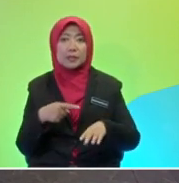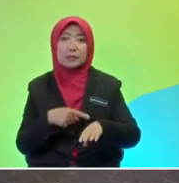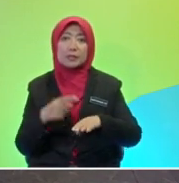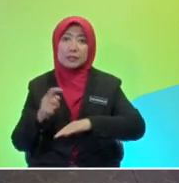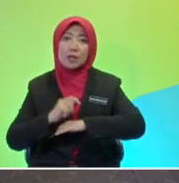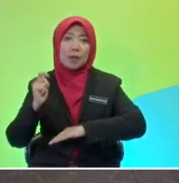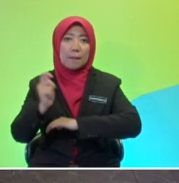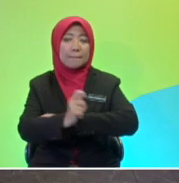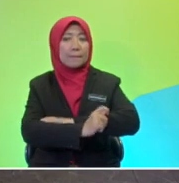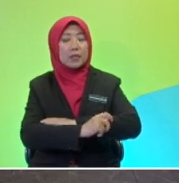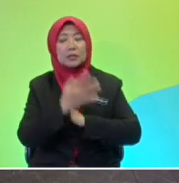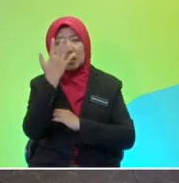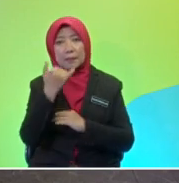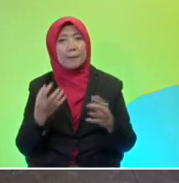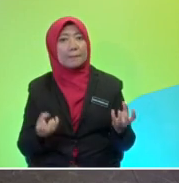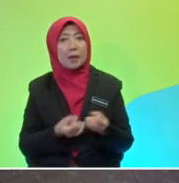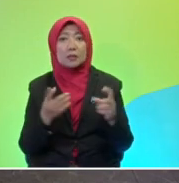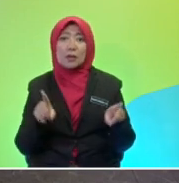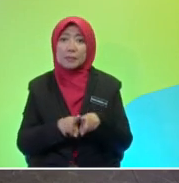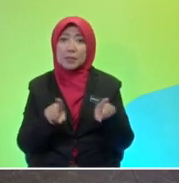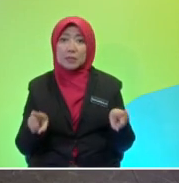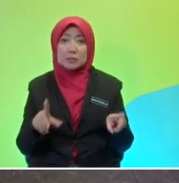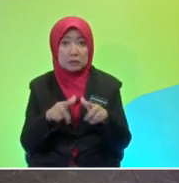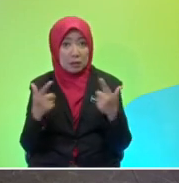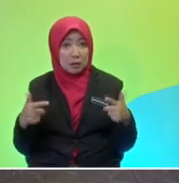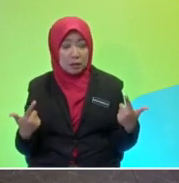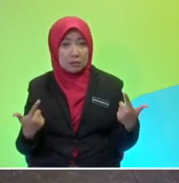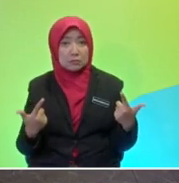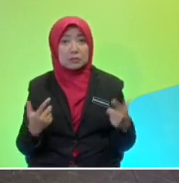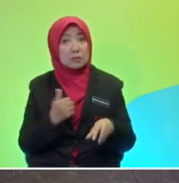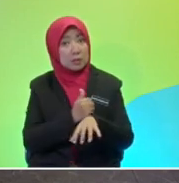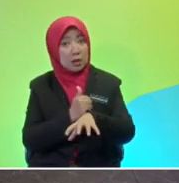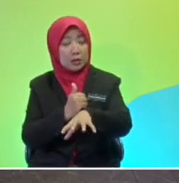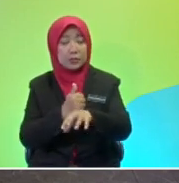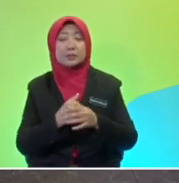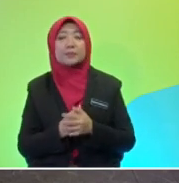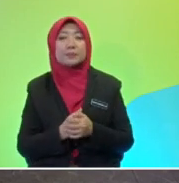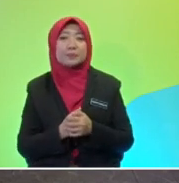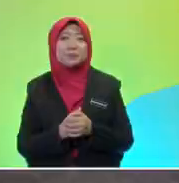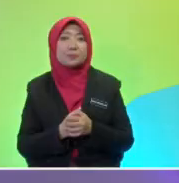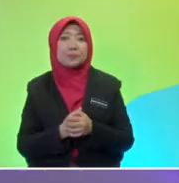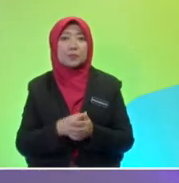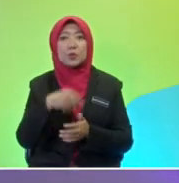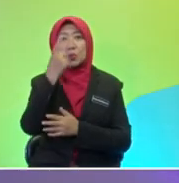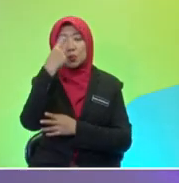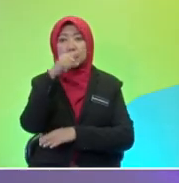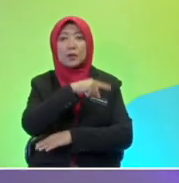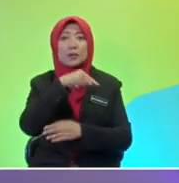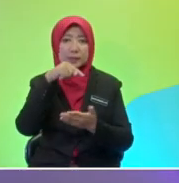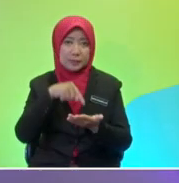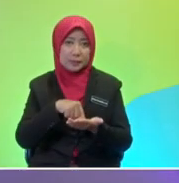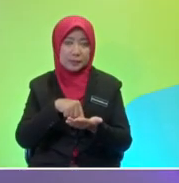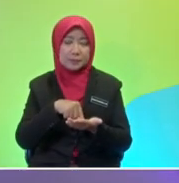apa Kenapa banyak sangat bisa sangat sungguh jenis serangga kayak dunia ini kayak ku Oh serangga untuk hari ini sebelum kita